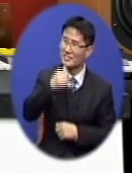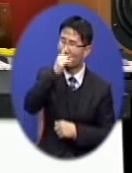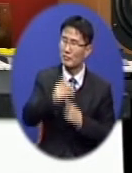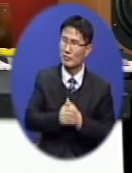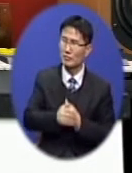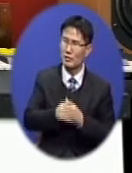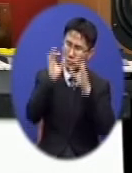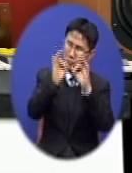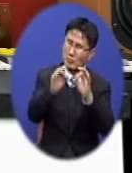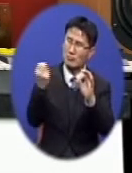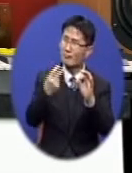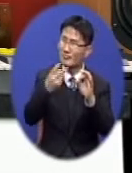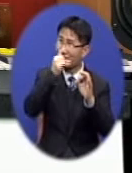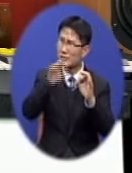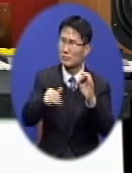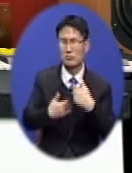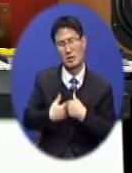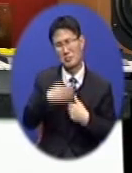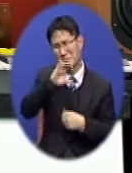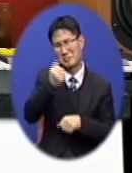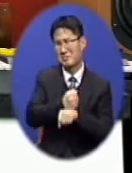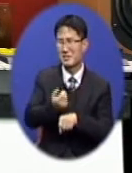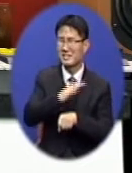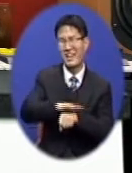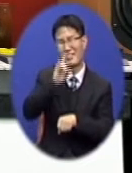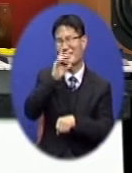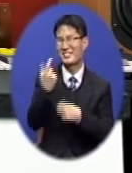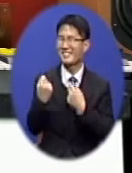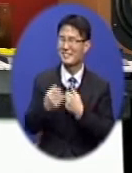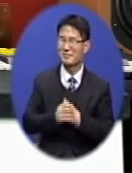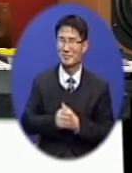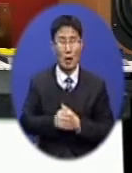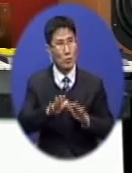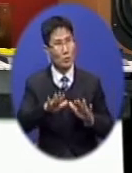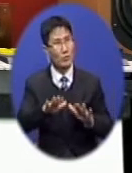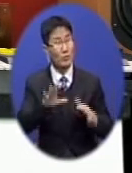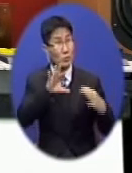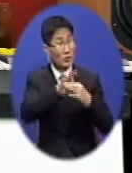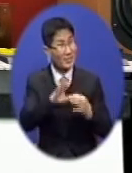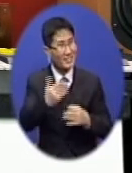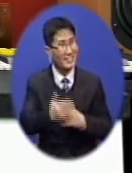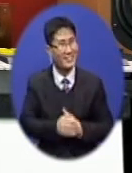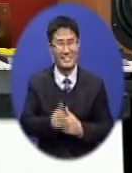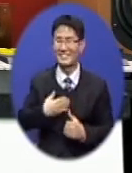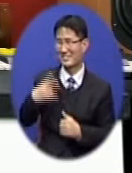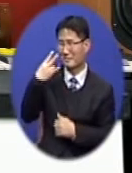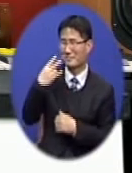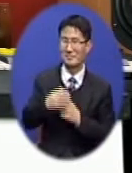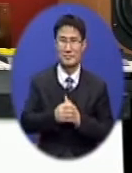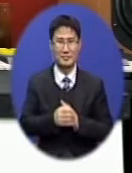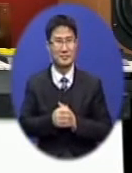보긴 자주 보는데 했는데도 잘 안 되더라고요. 네. 오늘은 연결이 바로 됐네요. 네.